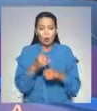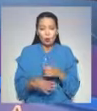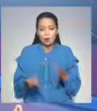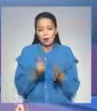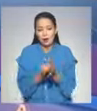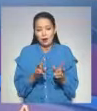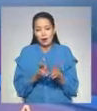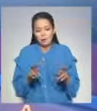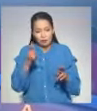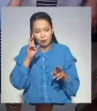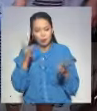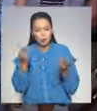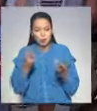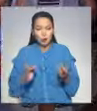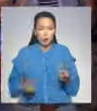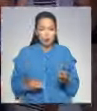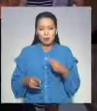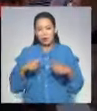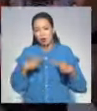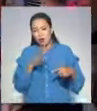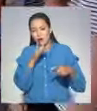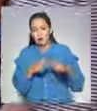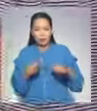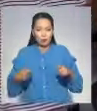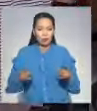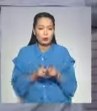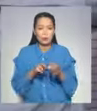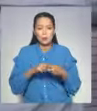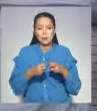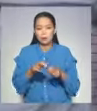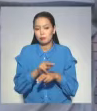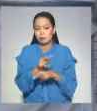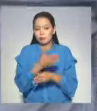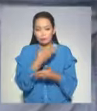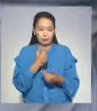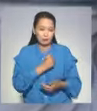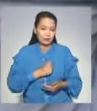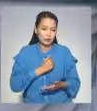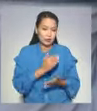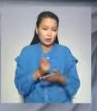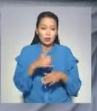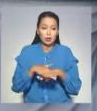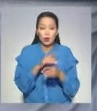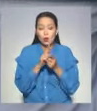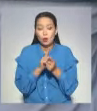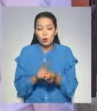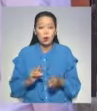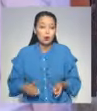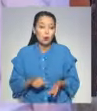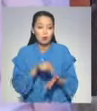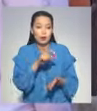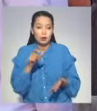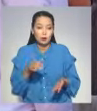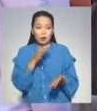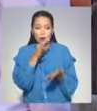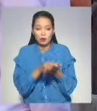етуде. Компания өкілдері түрлі сылтаумен уақыт өткізіп, кемшілікті жоймай отыр деп өкпелі. Алайда тұрғындармен кездесуге келген компания өкілі